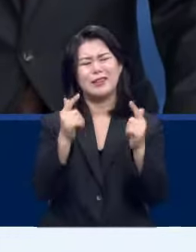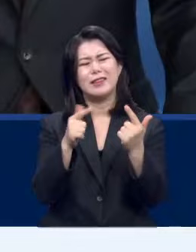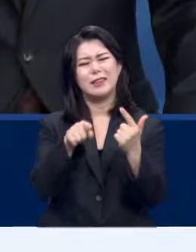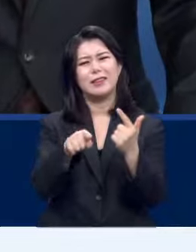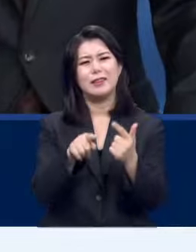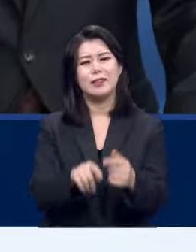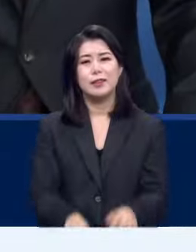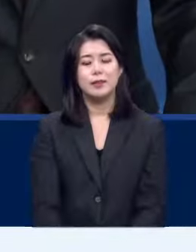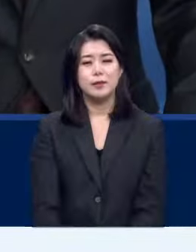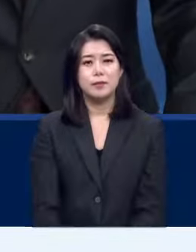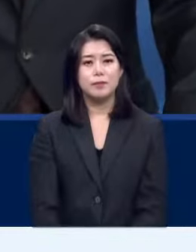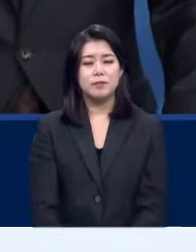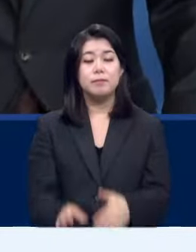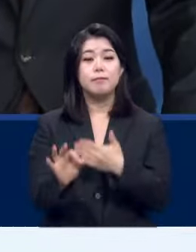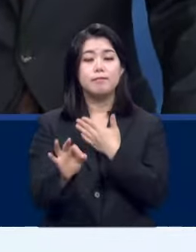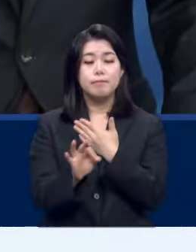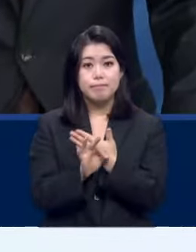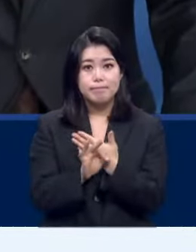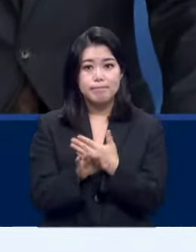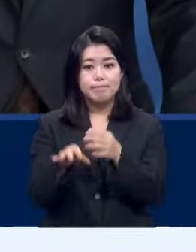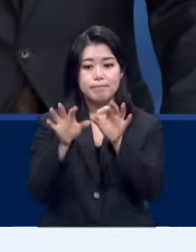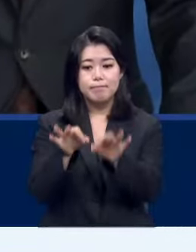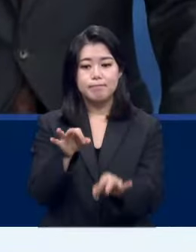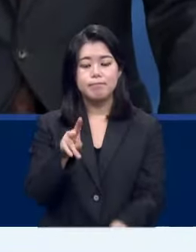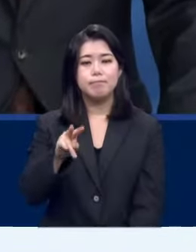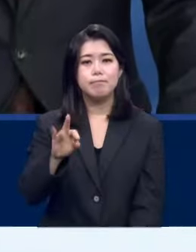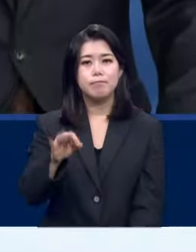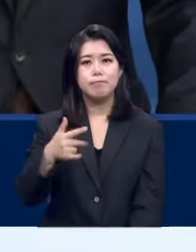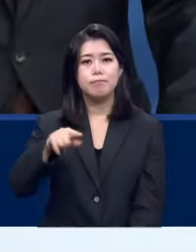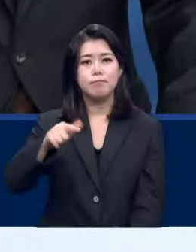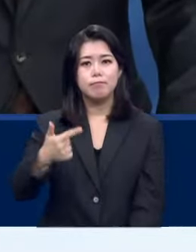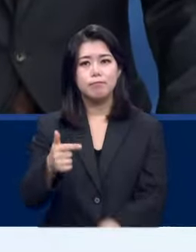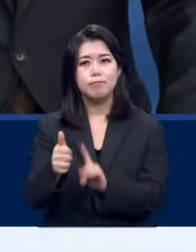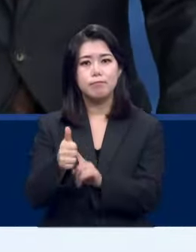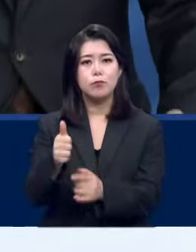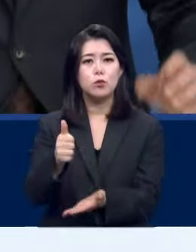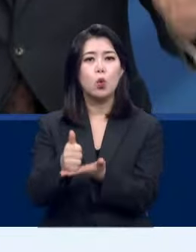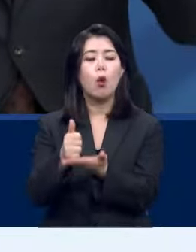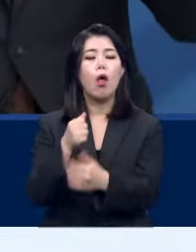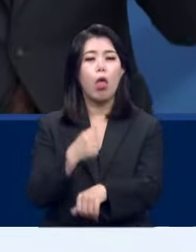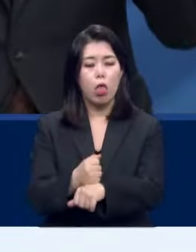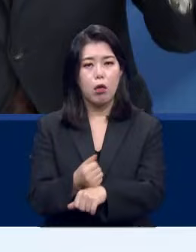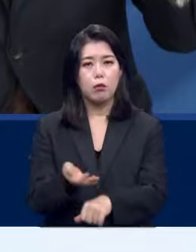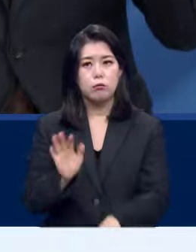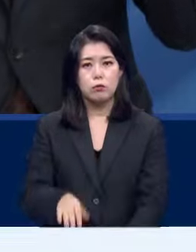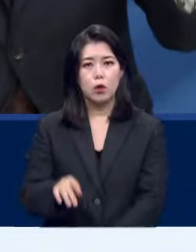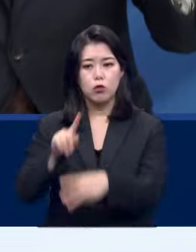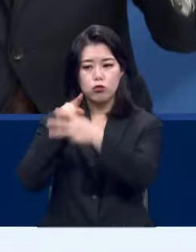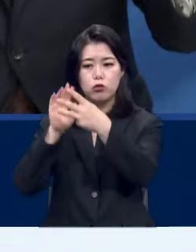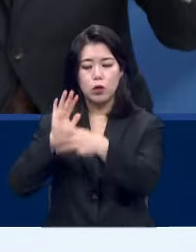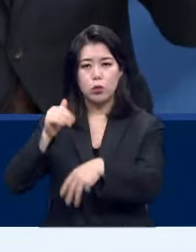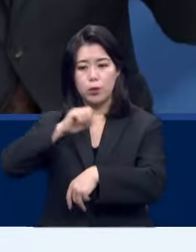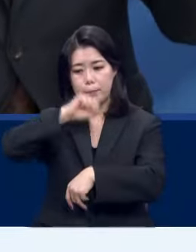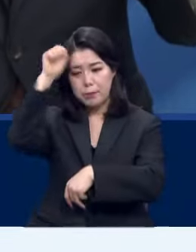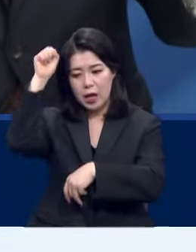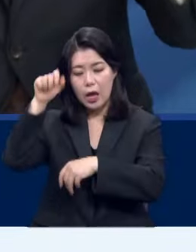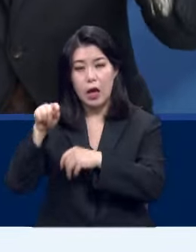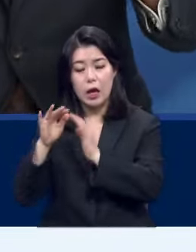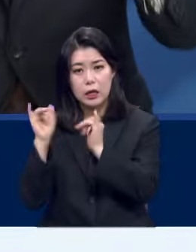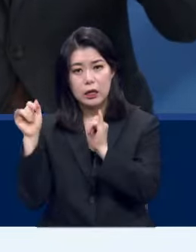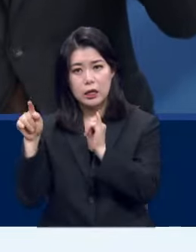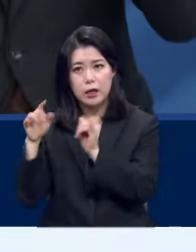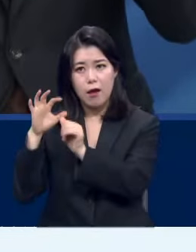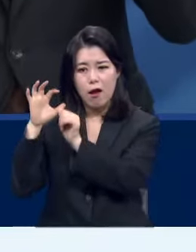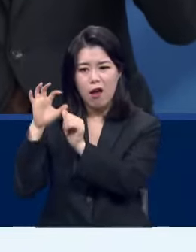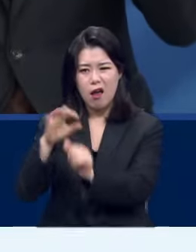겁니다 만약에 이게 김영선 의원을 공천 줄 거였는데 이게 윤석열 당선인이 압력을